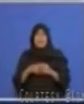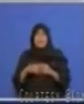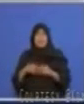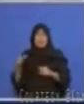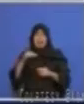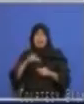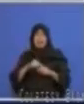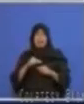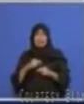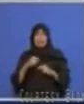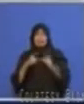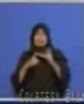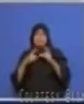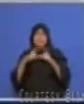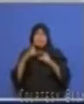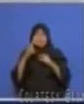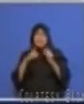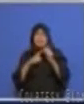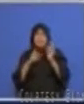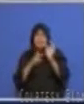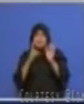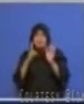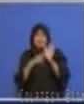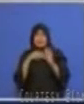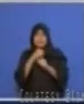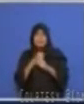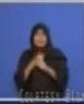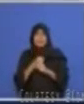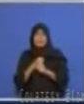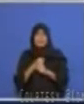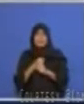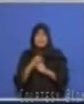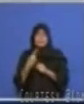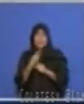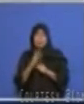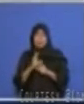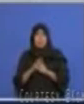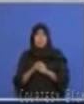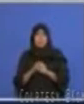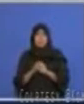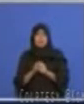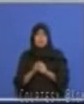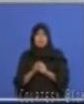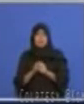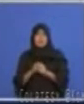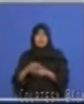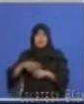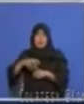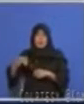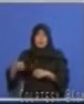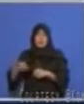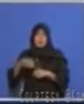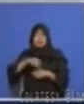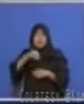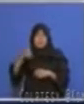daripada yang di luar sudah diolah dengan teknologi Saya rasa seperti itu Jadi kita tidak boleh membiarkan petani ini petani nelayan dan sebagainya